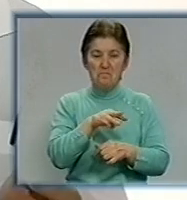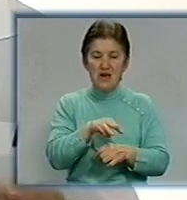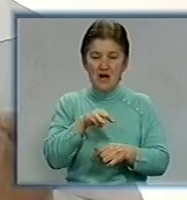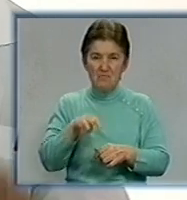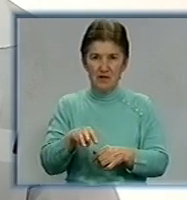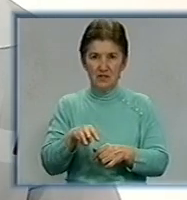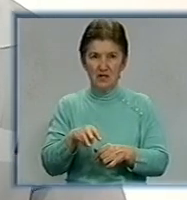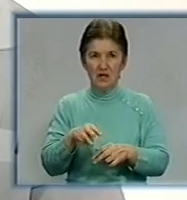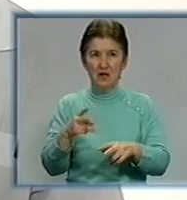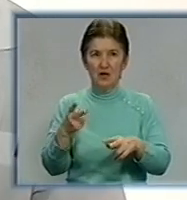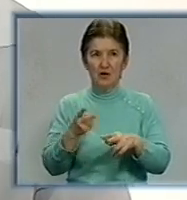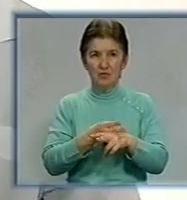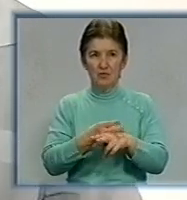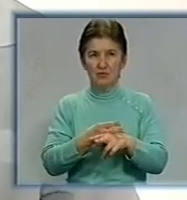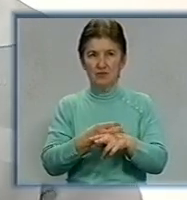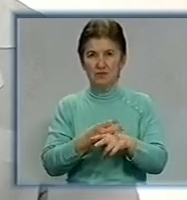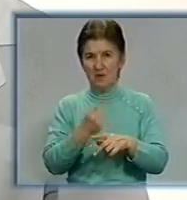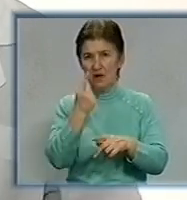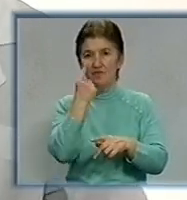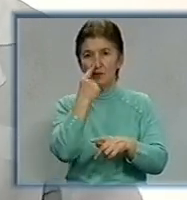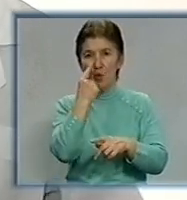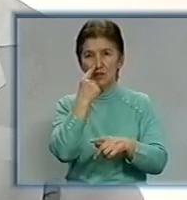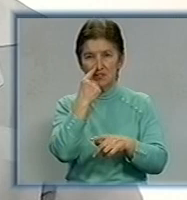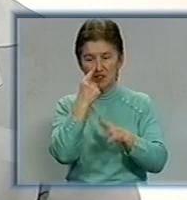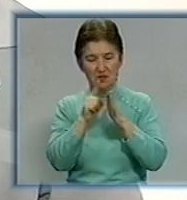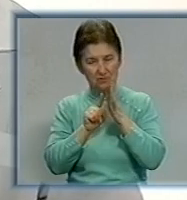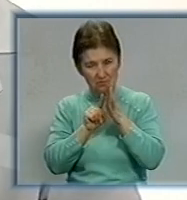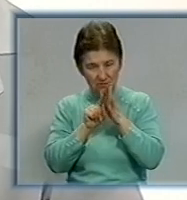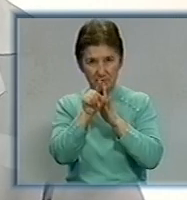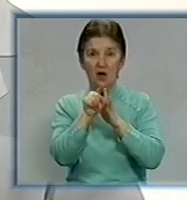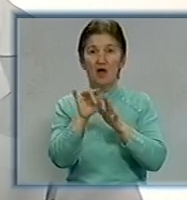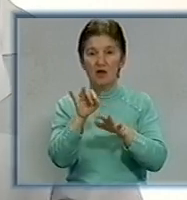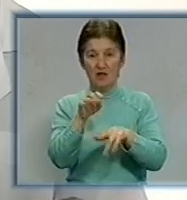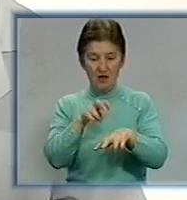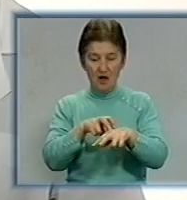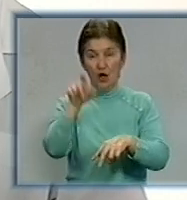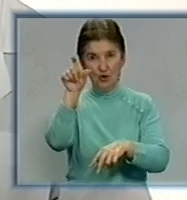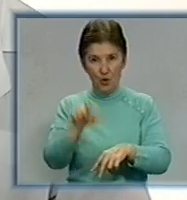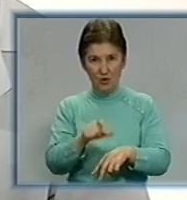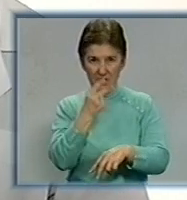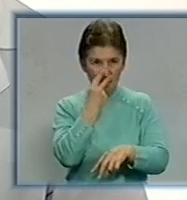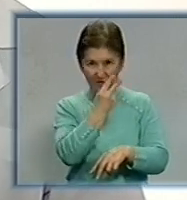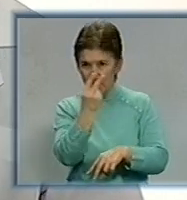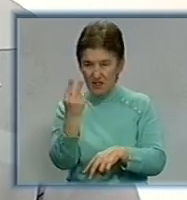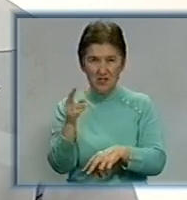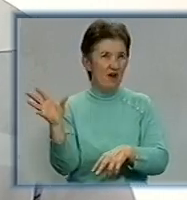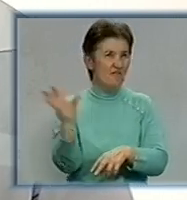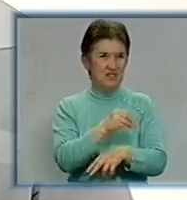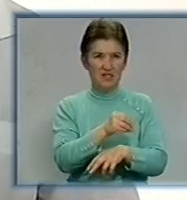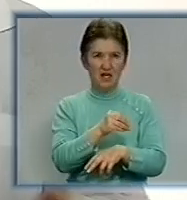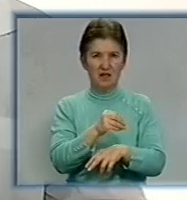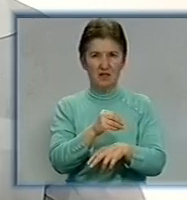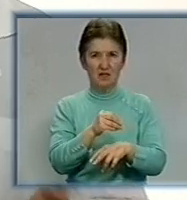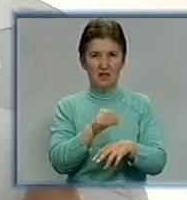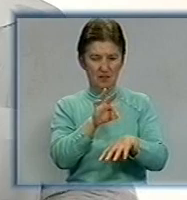безболезнен, практично, він проходить в нос, і доктор отримує повну картину всієї патології, яка на пути цього апарату.